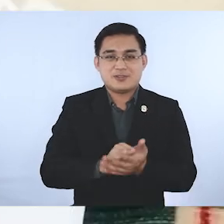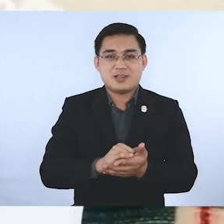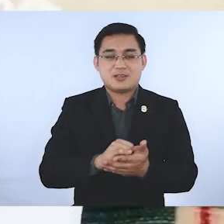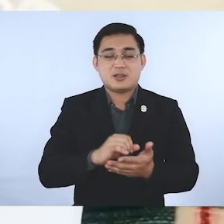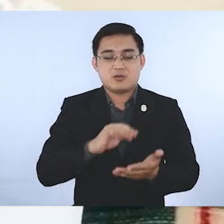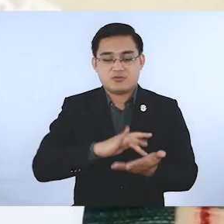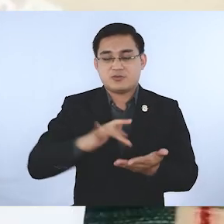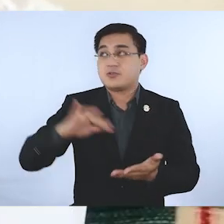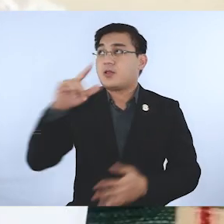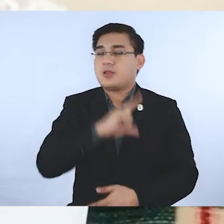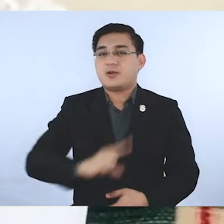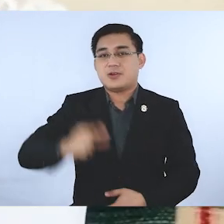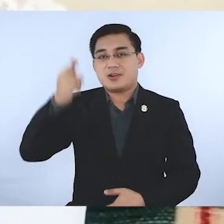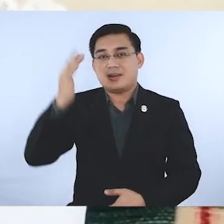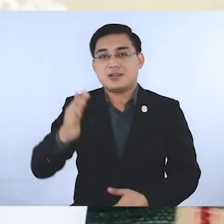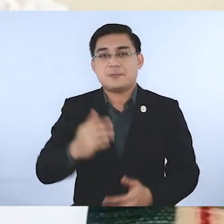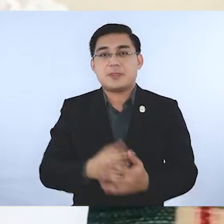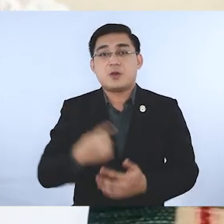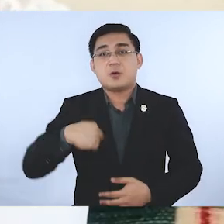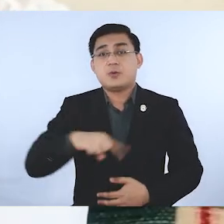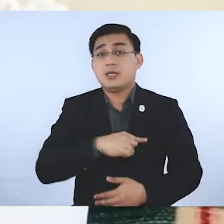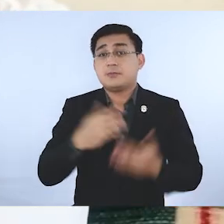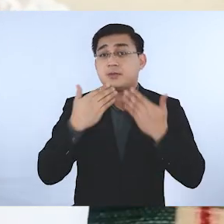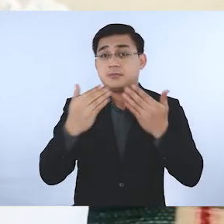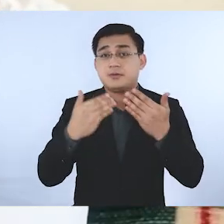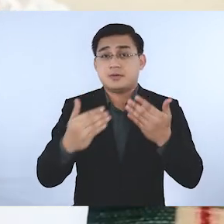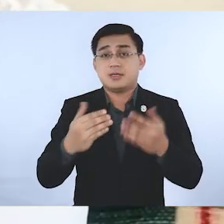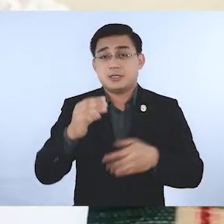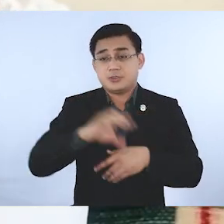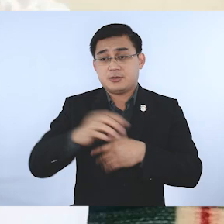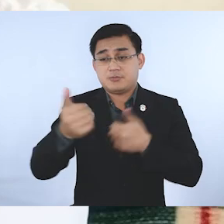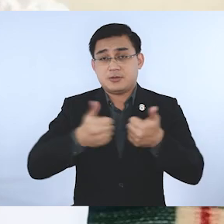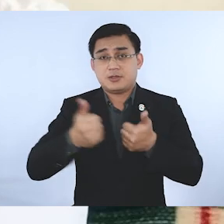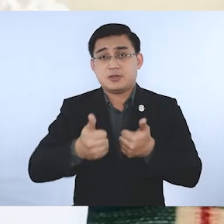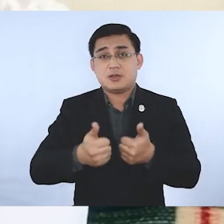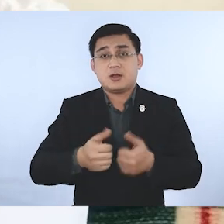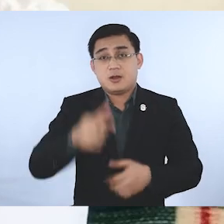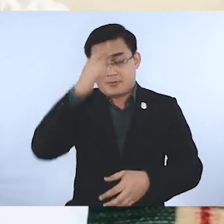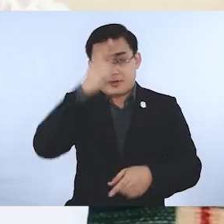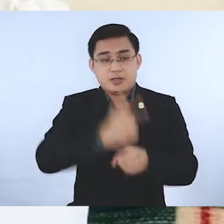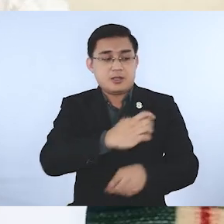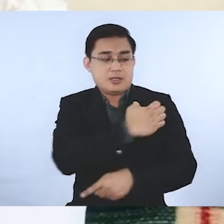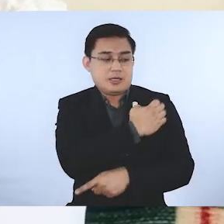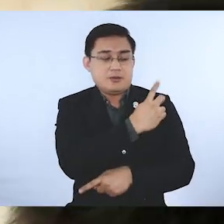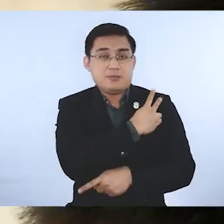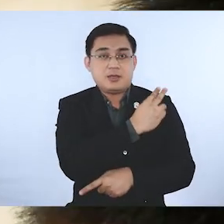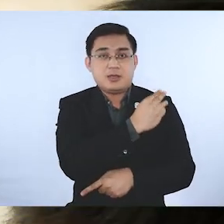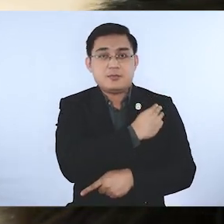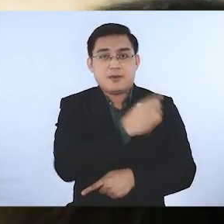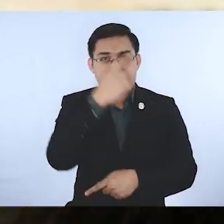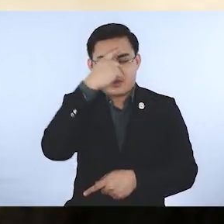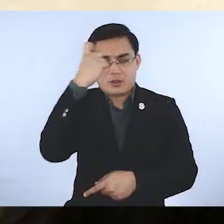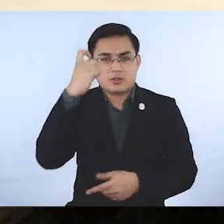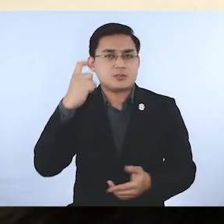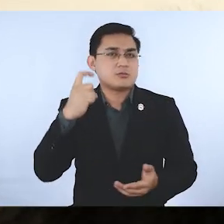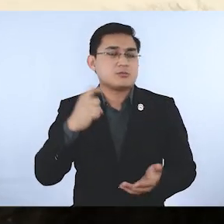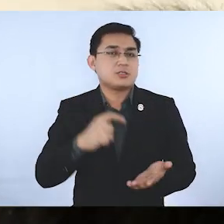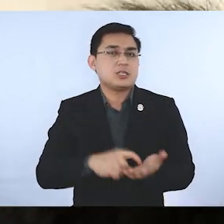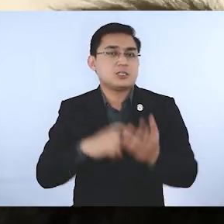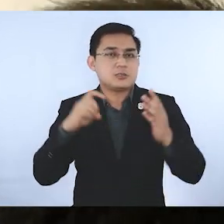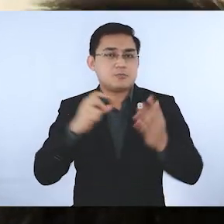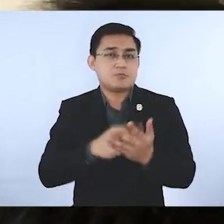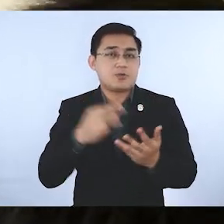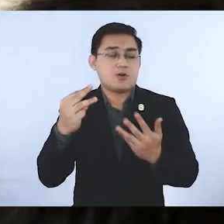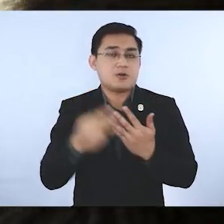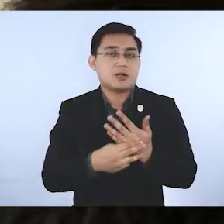Diyos. Nagpapasalamat po kami sa pamamahala ang kapatid na Eduardo V. Manalo dahil sa ganitong programa po